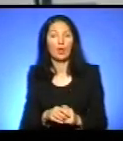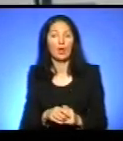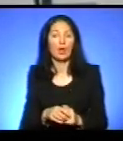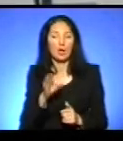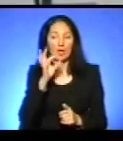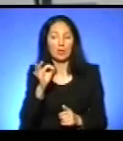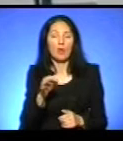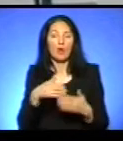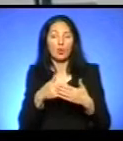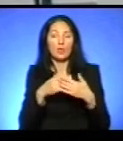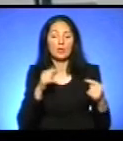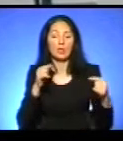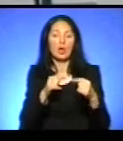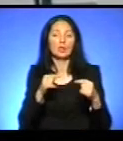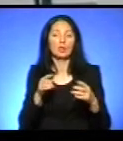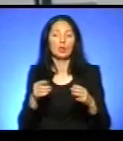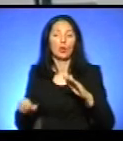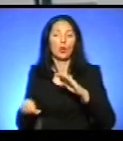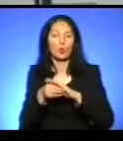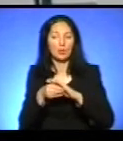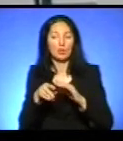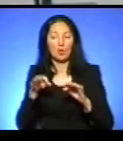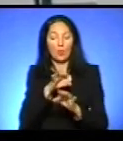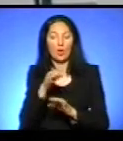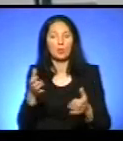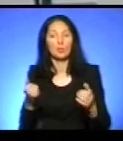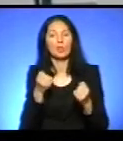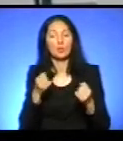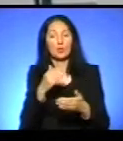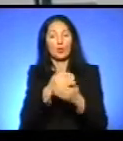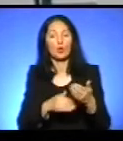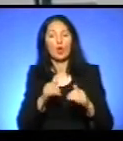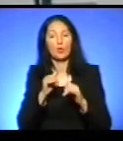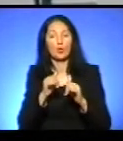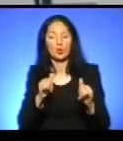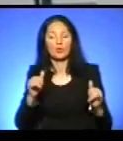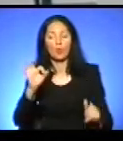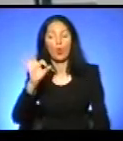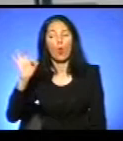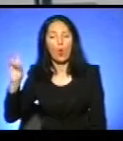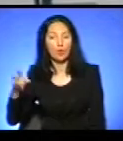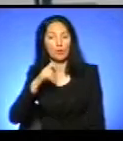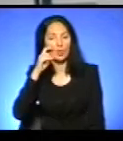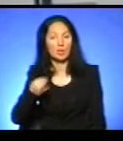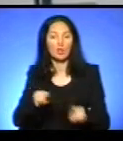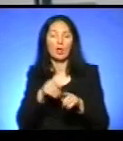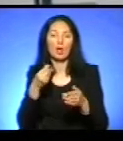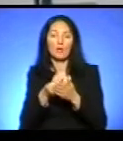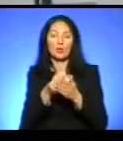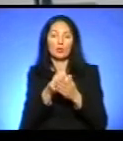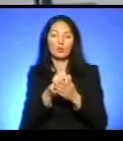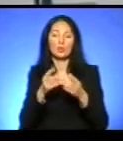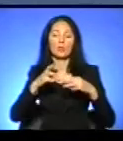громадський антикорупційний проект підтримується програмою розвитку ООН в Україні та фінансується Міністерством закордонних справ